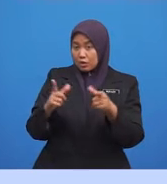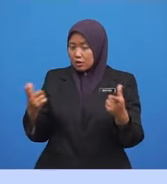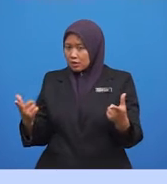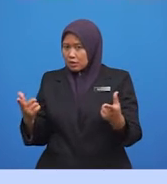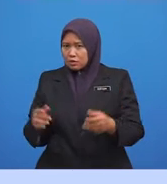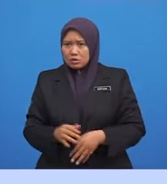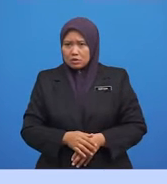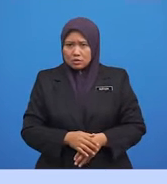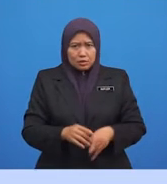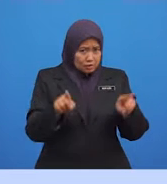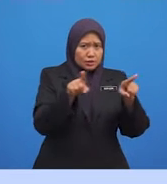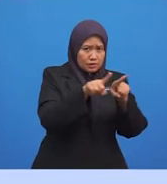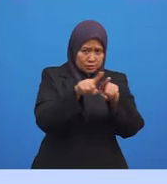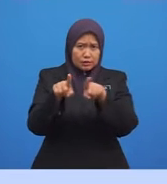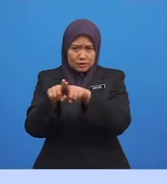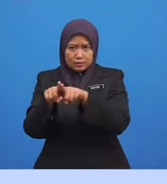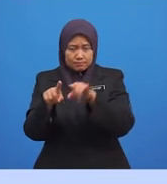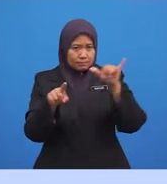Adakah sama?